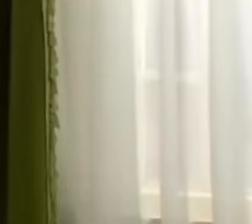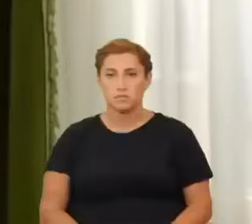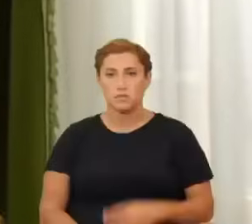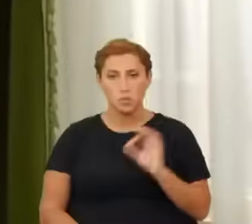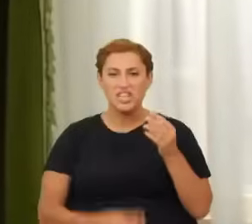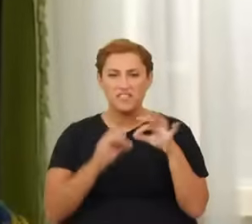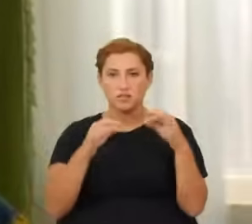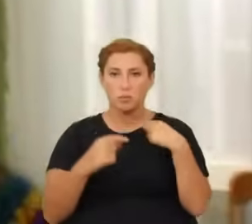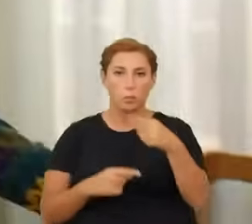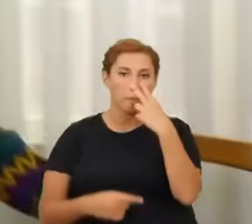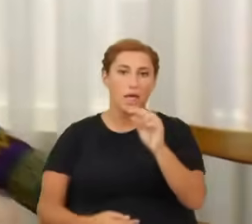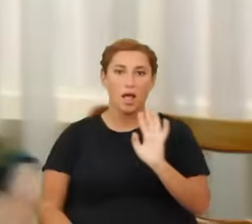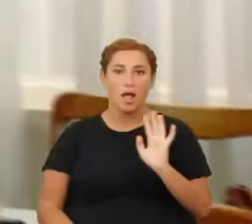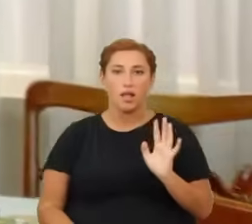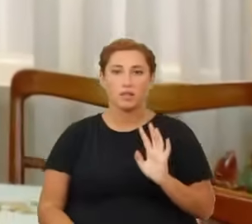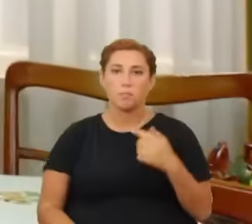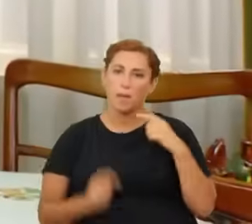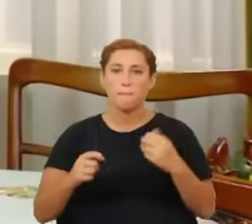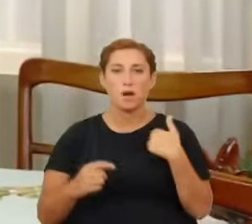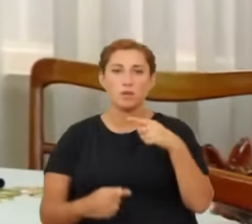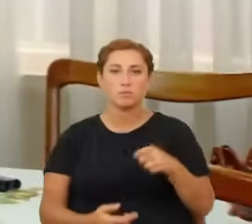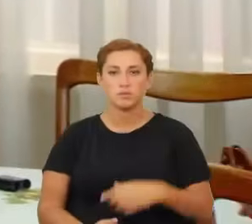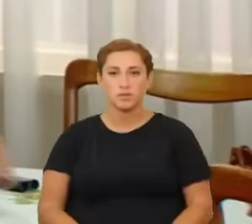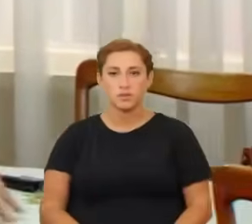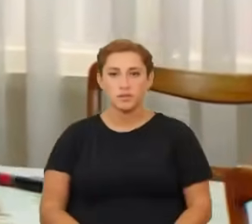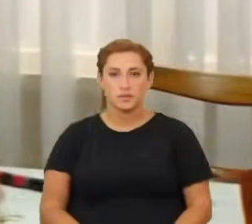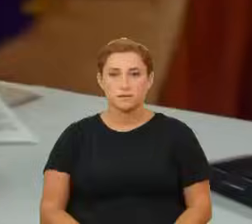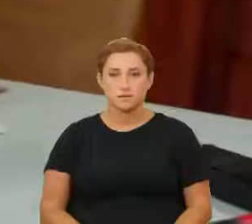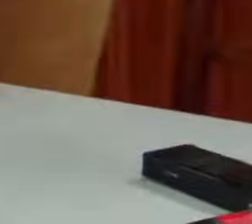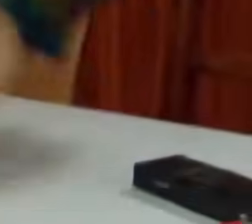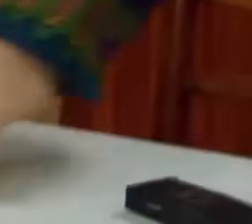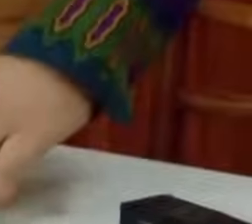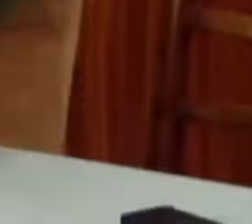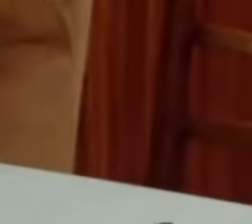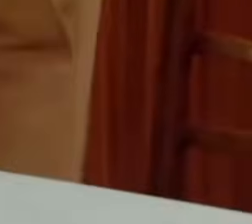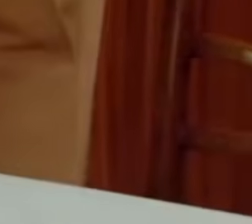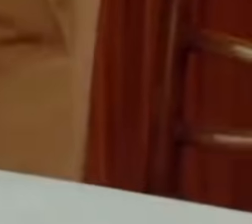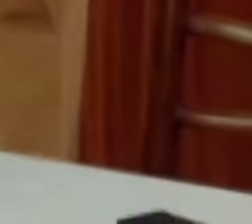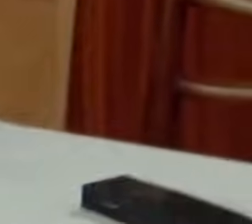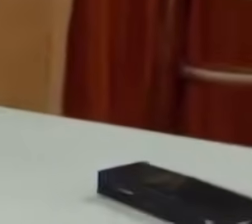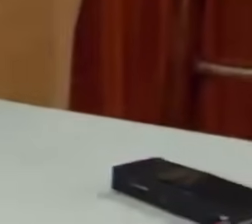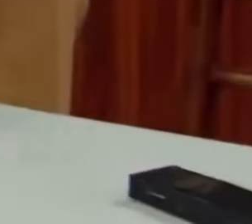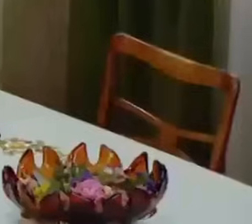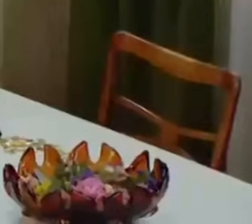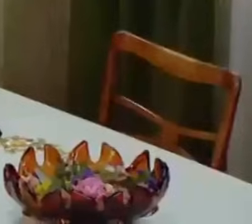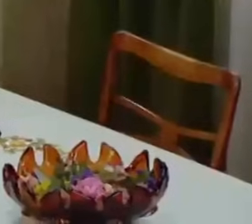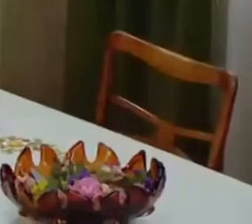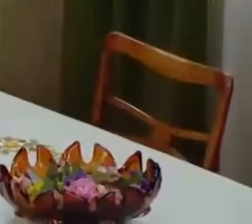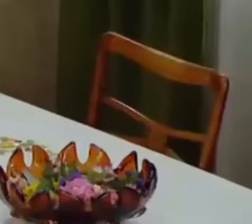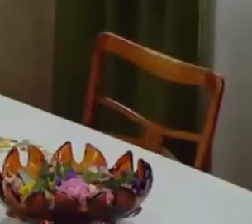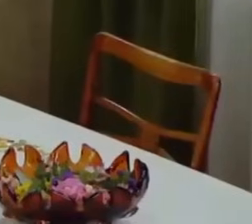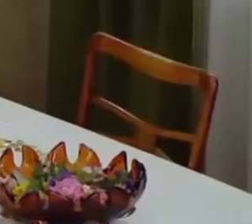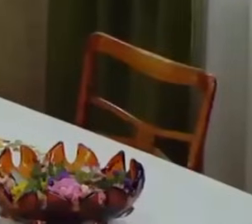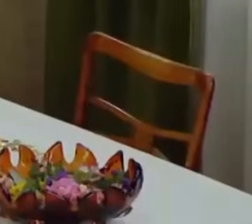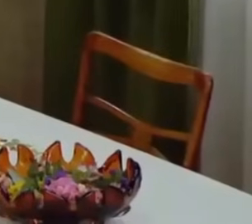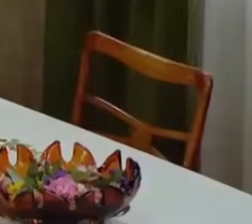İpincecik oluyor. Tamam, ben bunu beğendim ya. Vallahi beğendim, yaparım ben bunu. Masadaki işleri toplayıp vergi iade zarfına koydu.